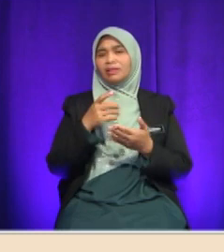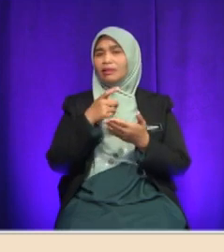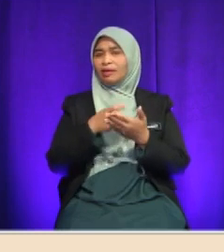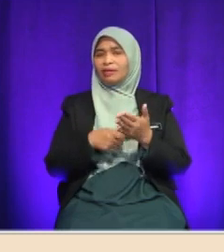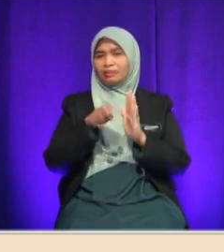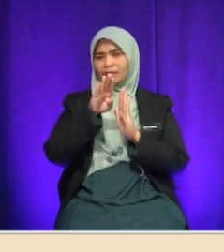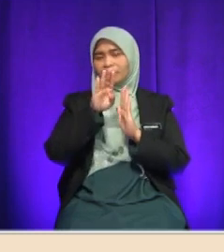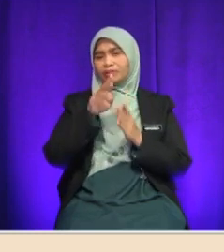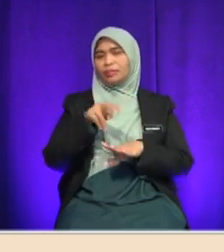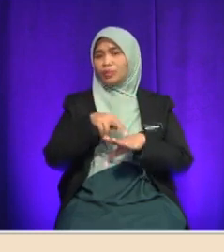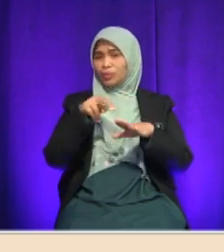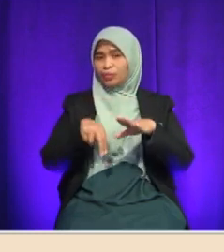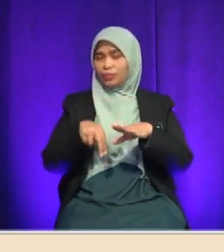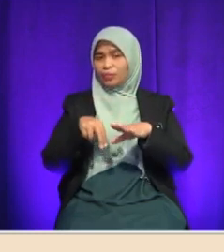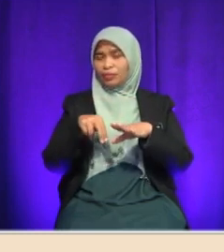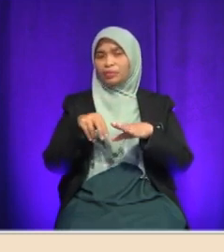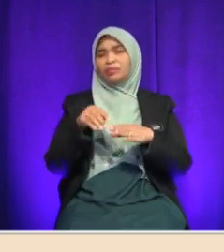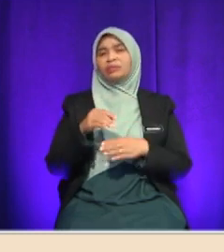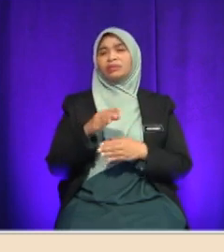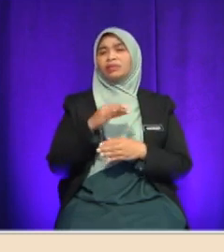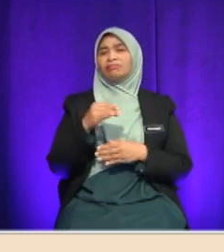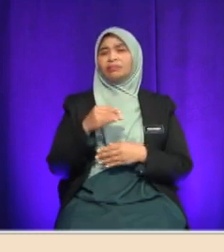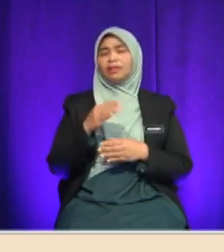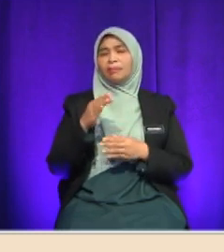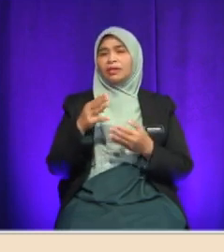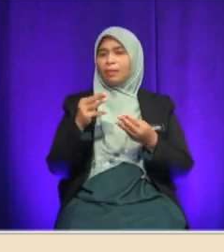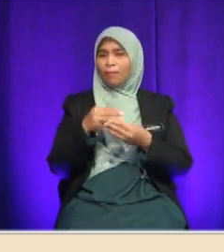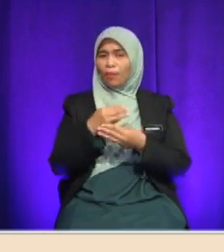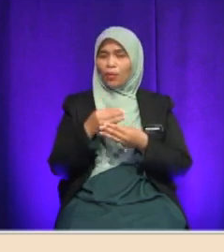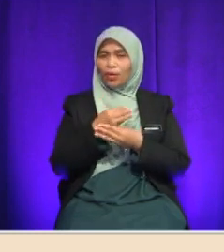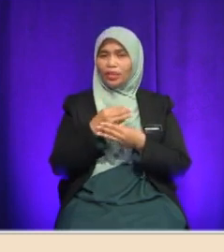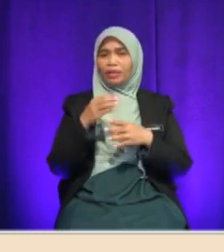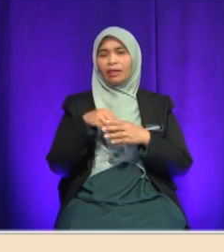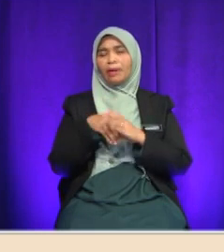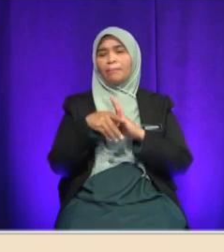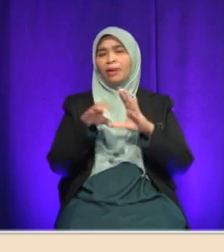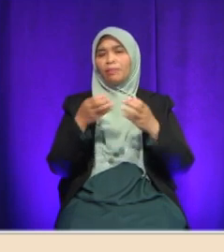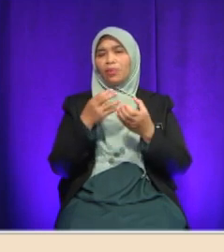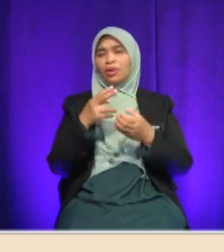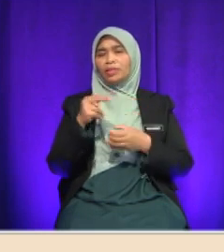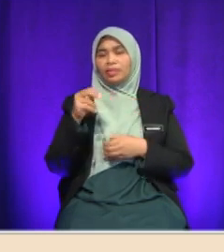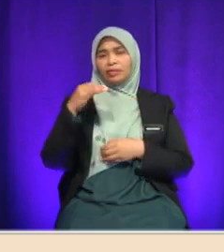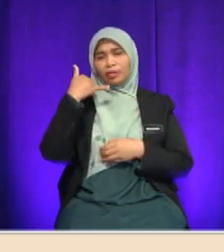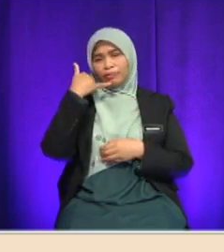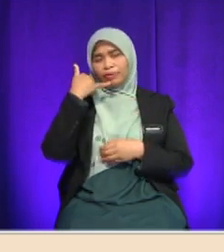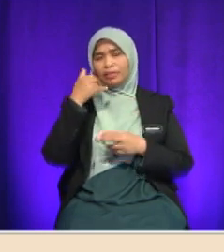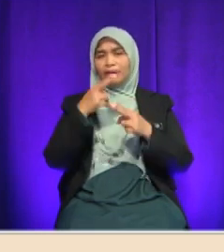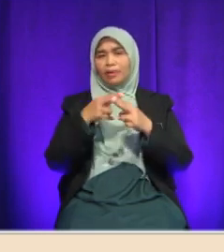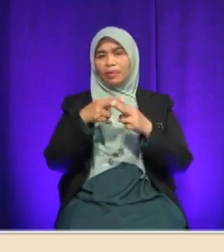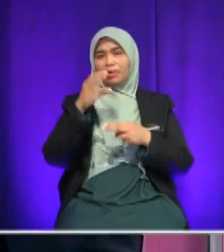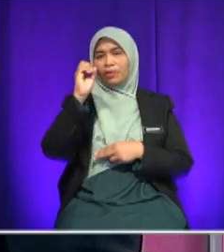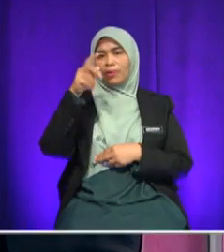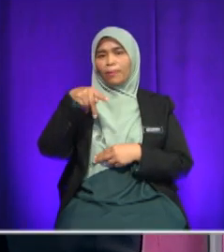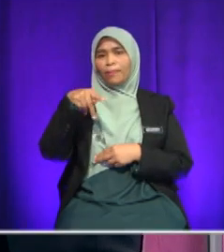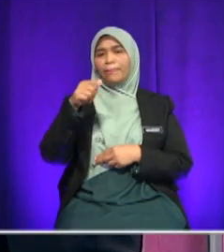menurun. D, kecanggihan teknologi dalam pembuatan telefon bimbit jenama opah. Okey,